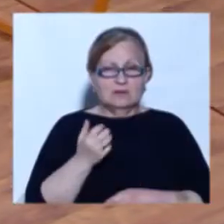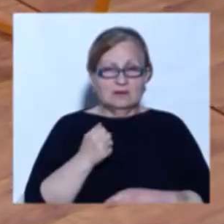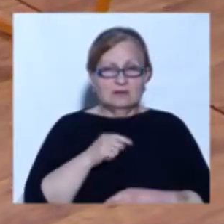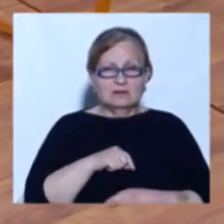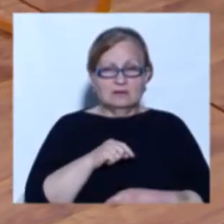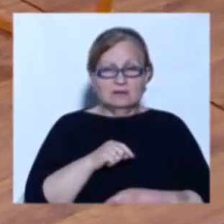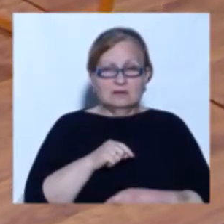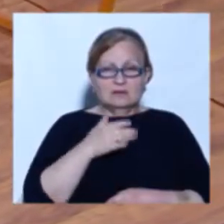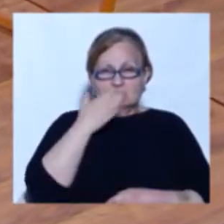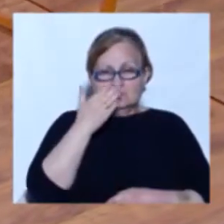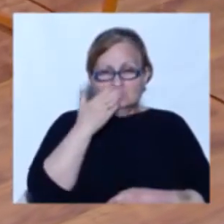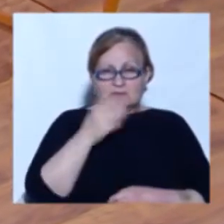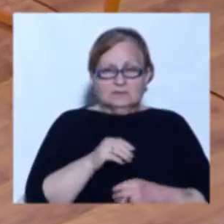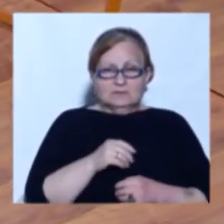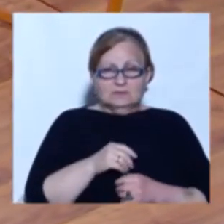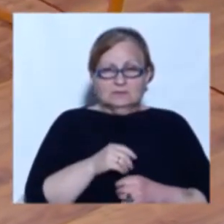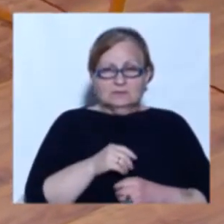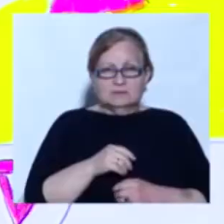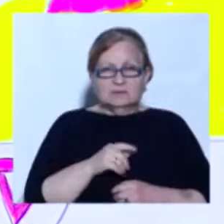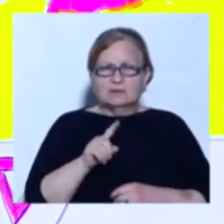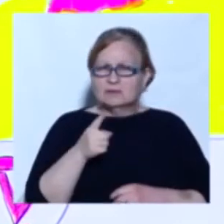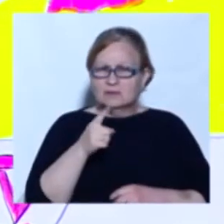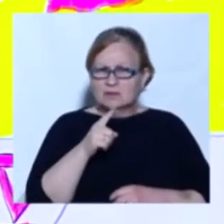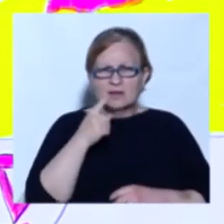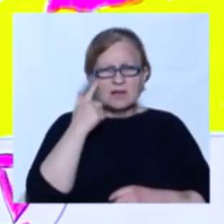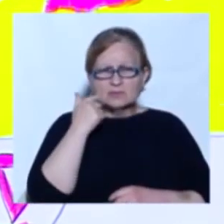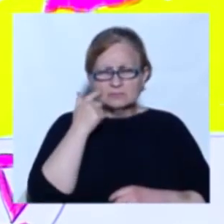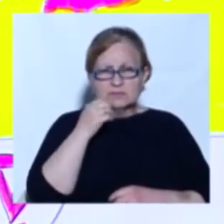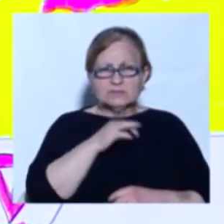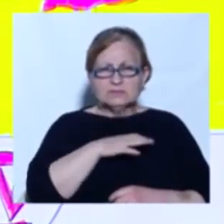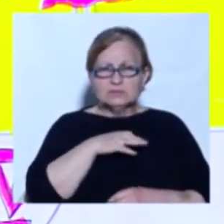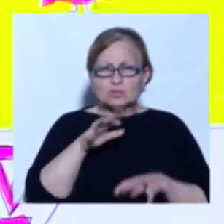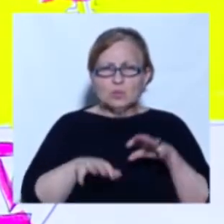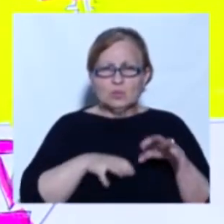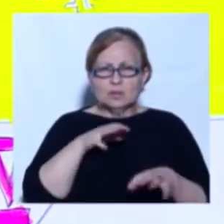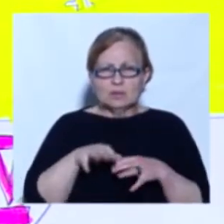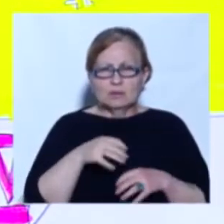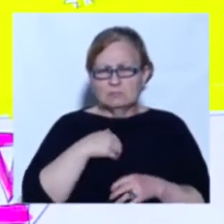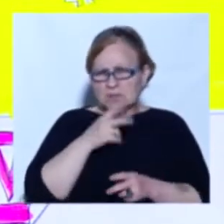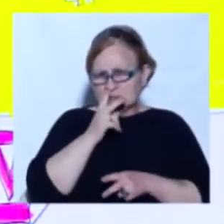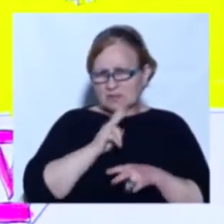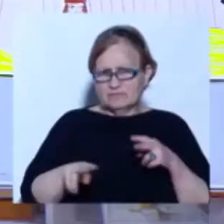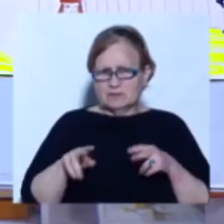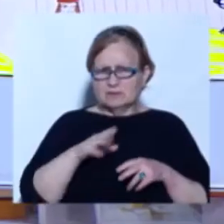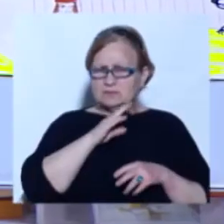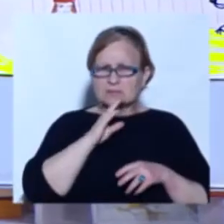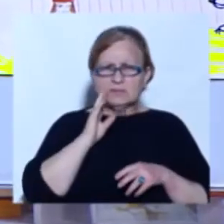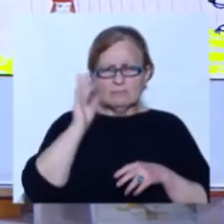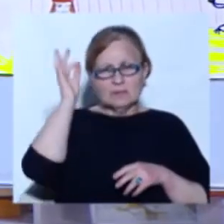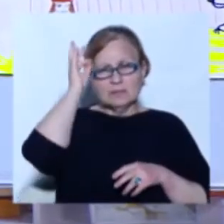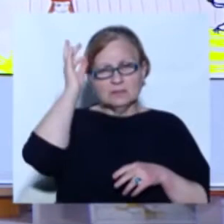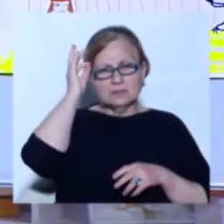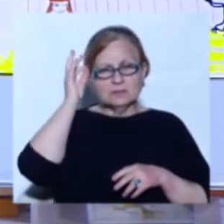და წავიკითხოთ. რატომ ტირი თეთრო დათვო? დავიკარგე და დედა მენატრება.